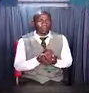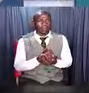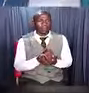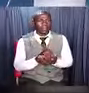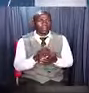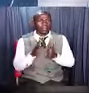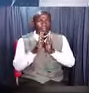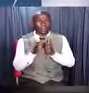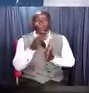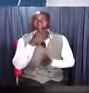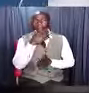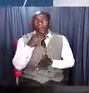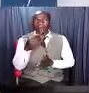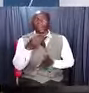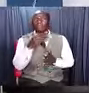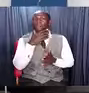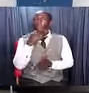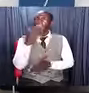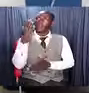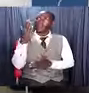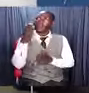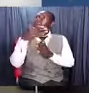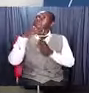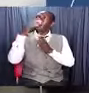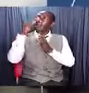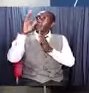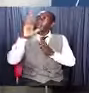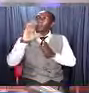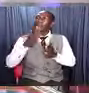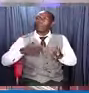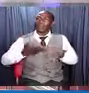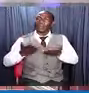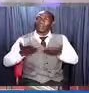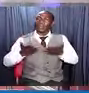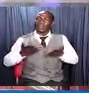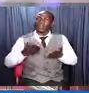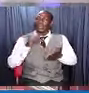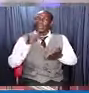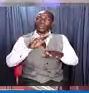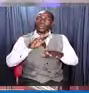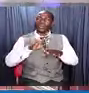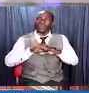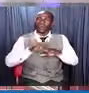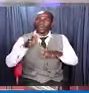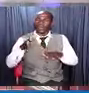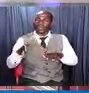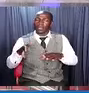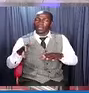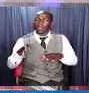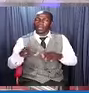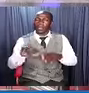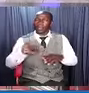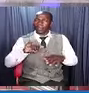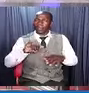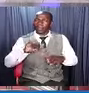Haya muombe baba. Now pray baba to my father. Okay, biashara father, yangu hii, my business plus plus zangu haingiliani. And all my calculations.